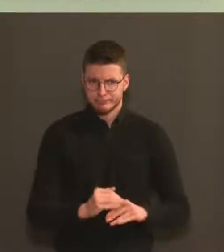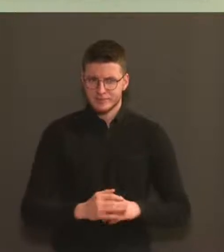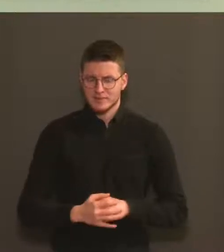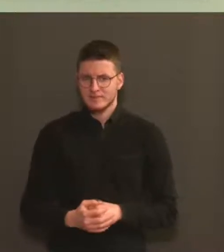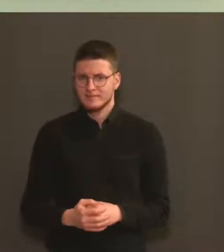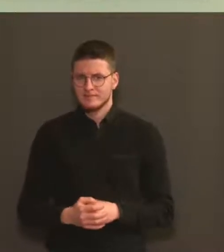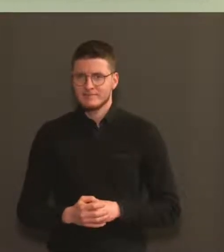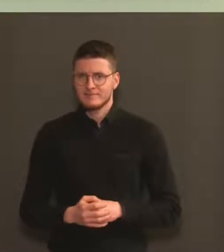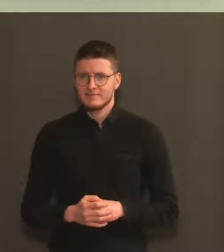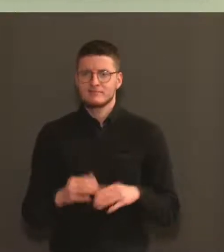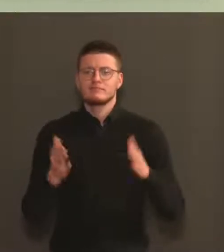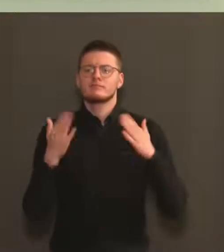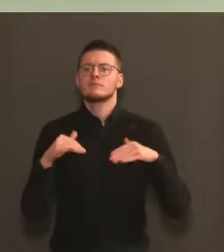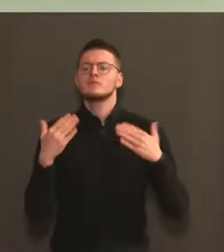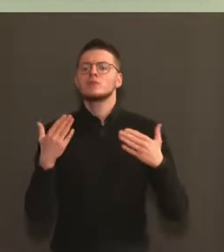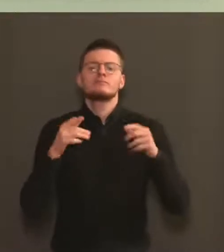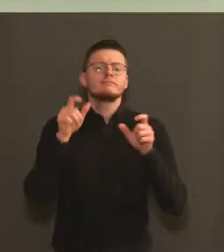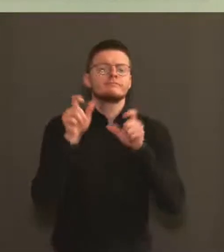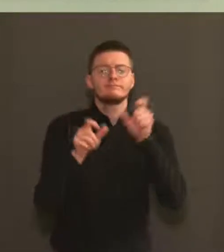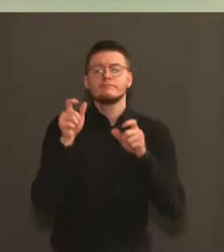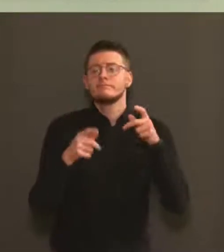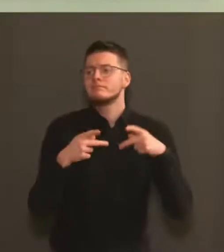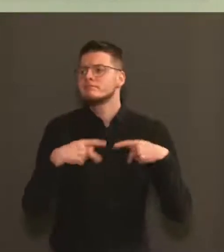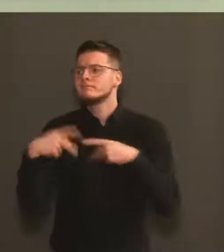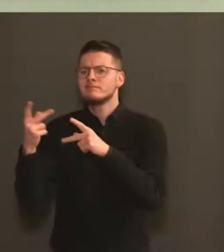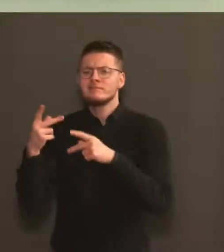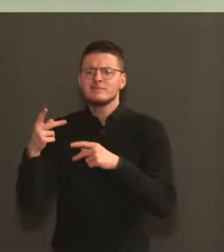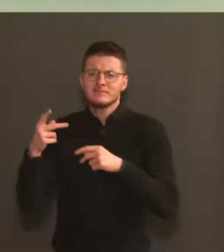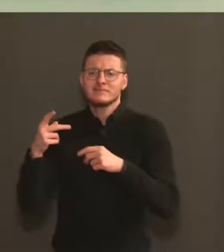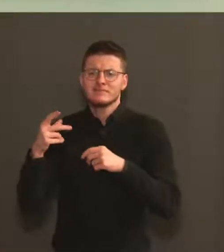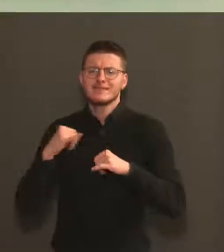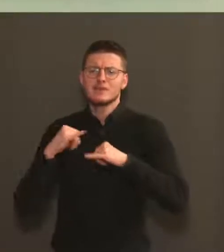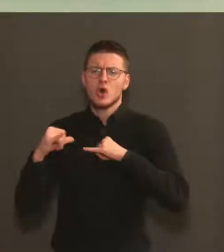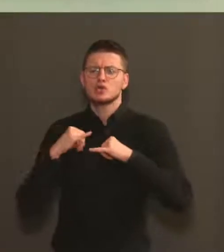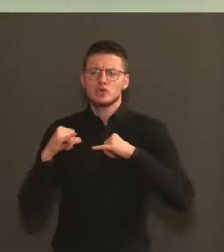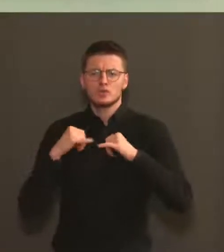De ziekenhuisopnames gaan opnieuw in licht stijgende lijn.